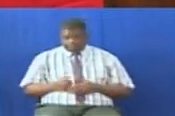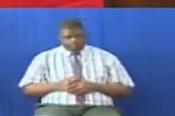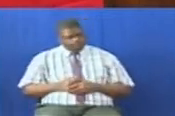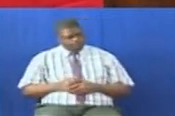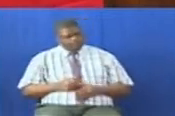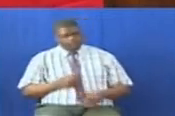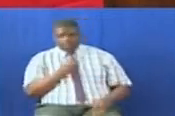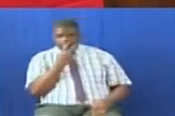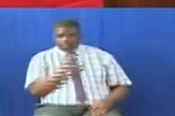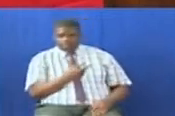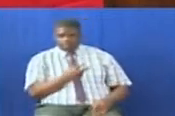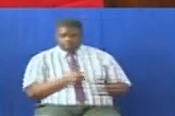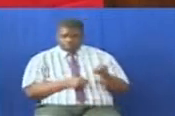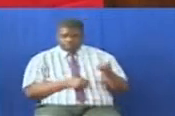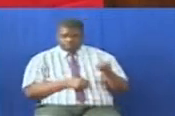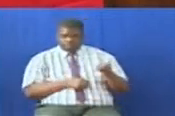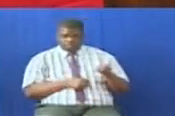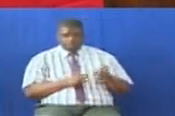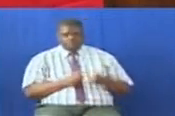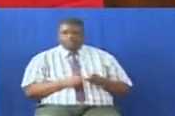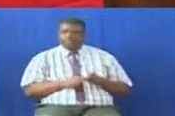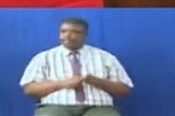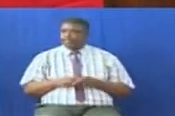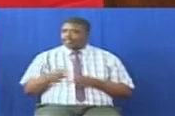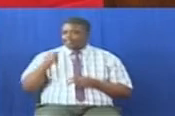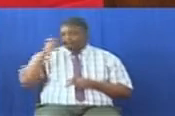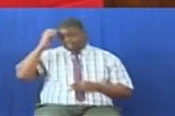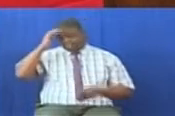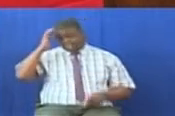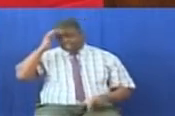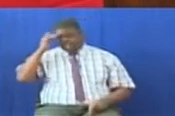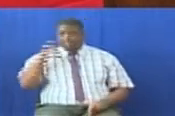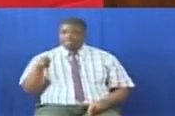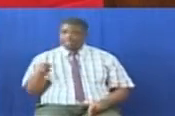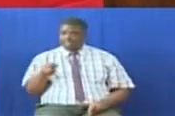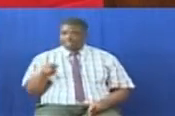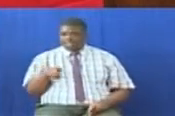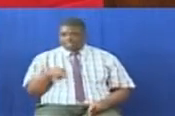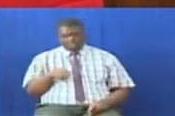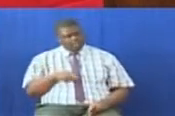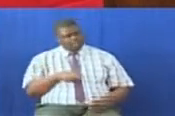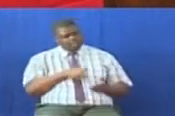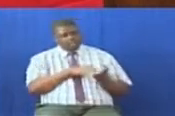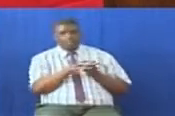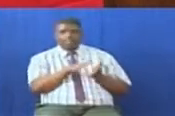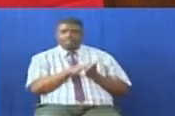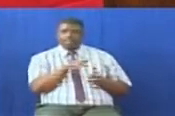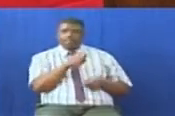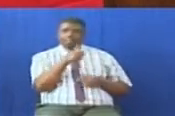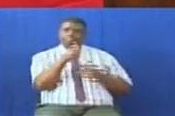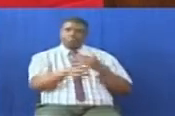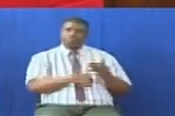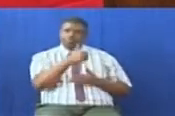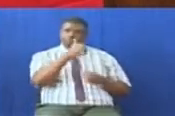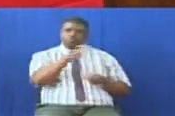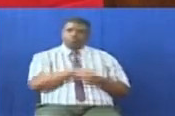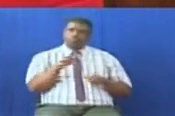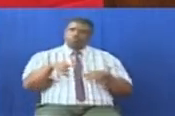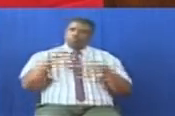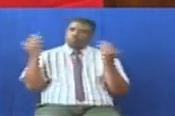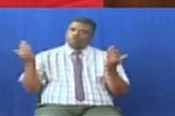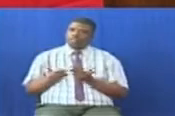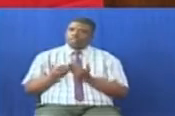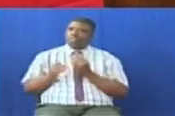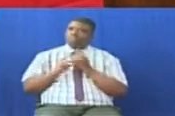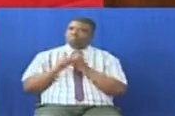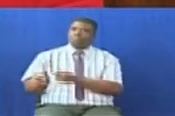maono anayoyaona, yale anayoyafikiria na yale anayoyaelekeza ndo ambayo viongozi wengi wa kidunia wamekuwa